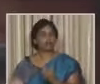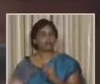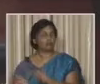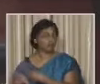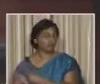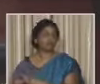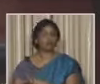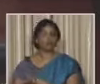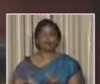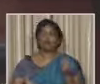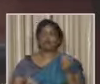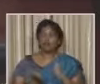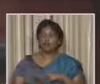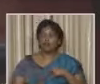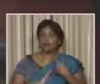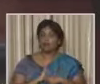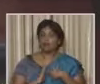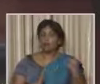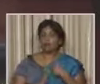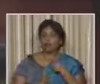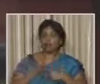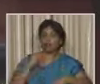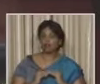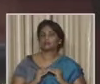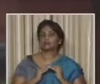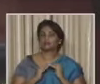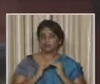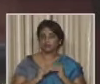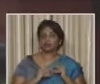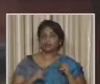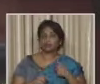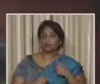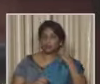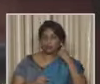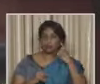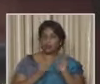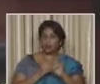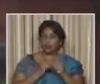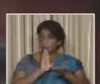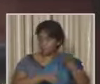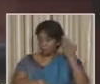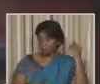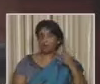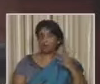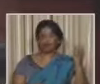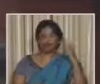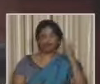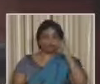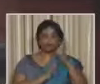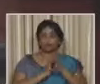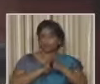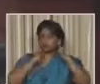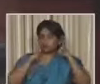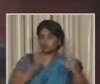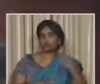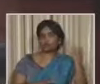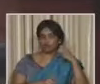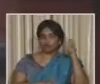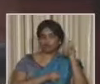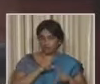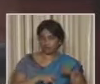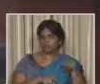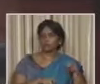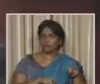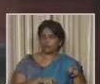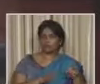எமது நாட்டில் புதிய அரசியலை கட்டியெழுப்பினார்கள். எனக்கு தெரியும், யுத்த காலத்திலே முஸ்லிம் மக்கள் பெரும் தொகையினராக